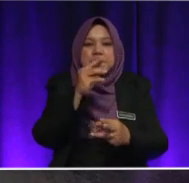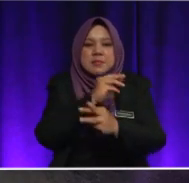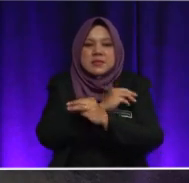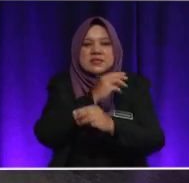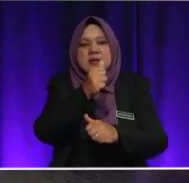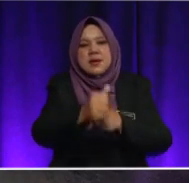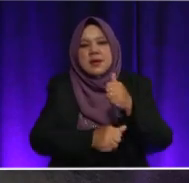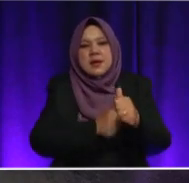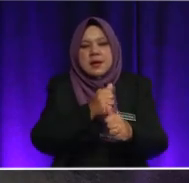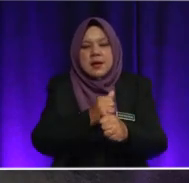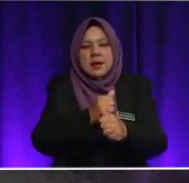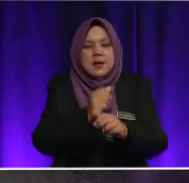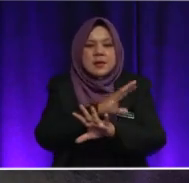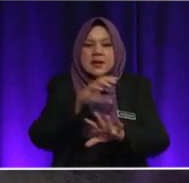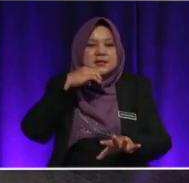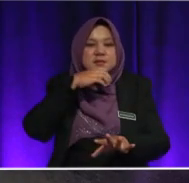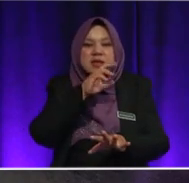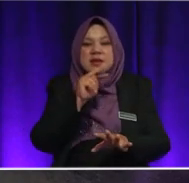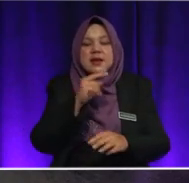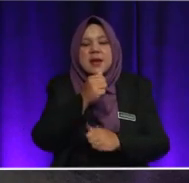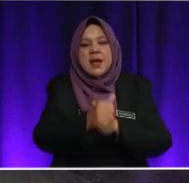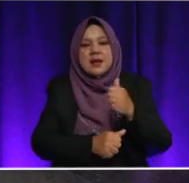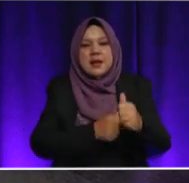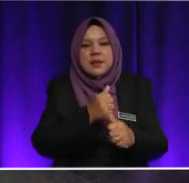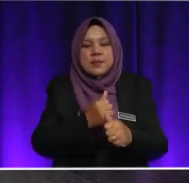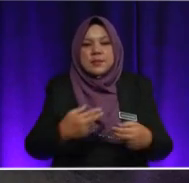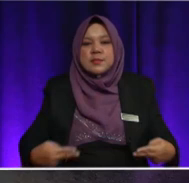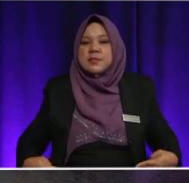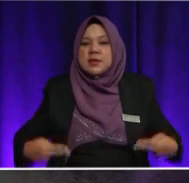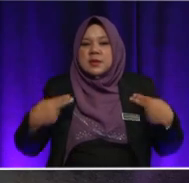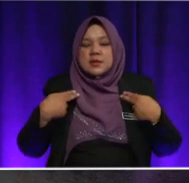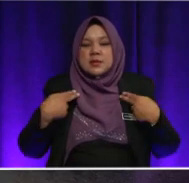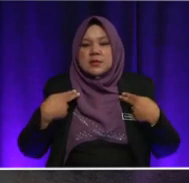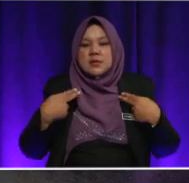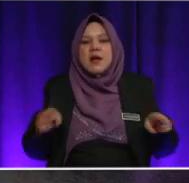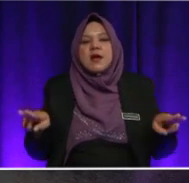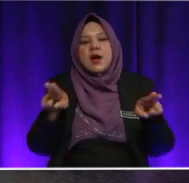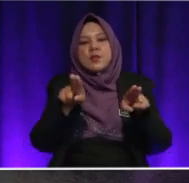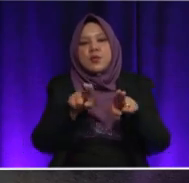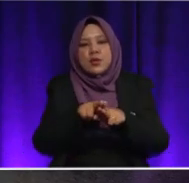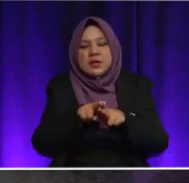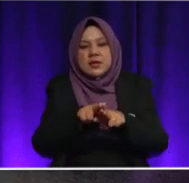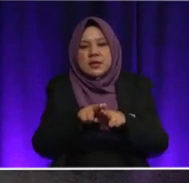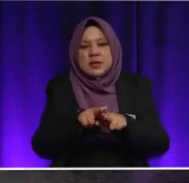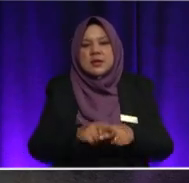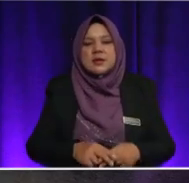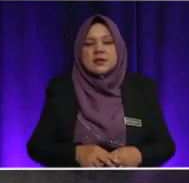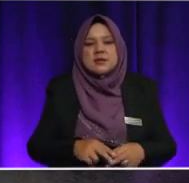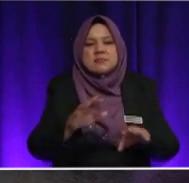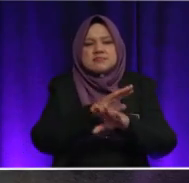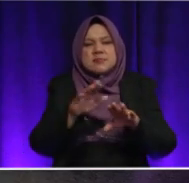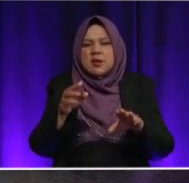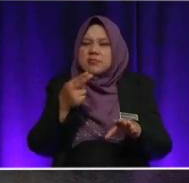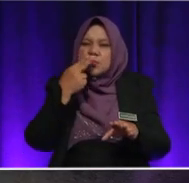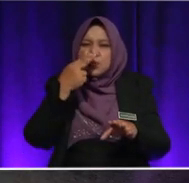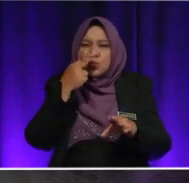dan tidak mencemarkan alam kita hidup kita akan lebih Harmoni kita tidak hidup Udara yang